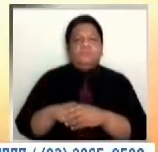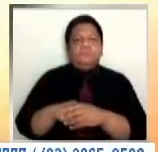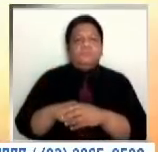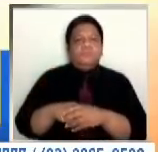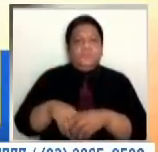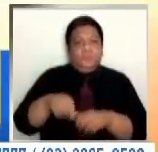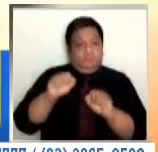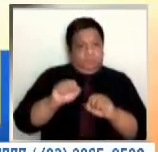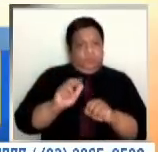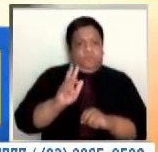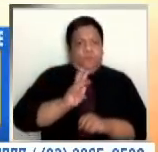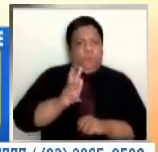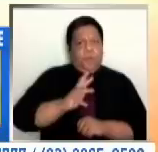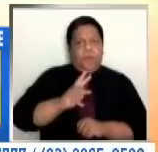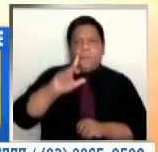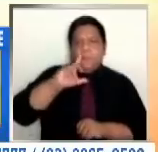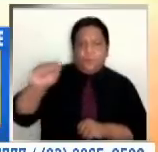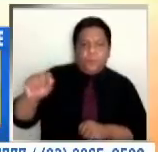magreklamo at